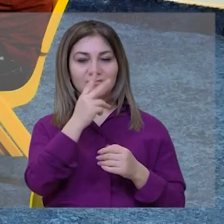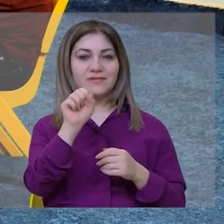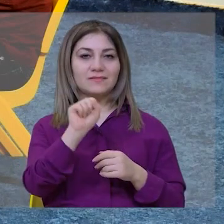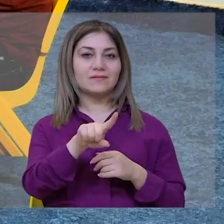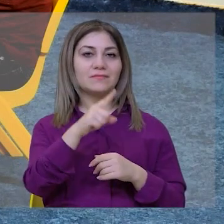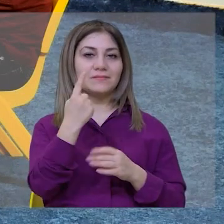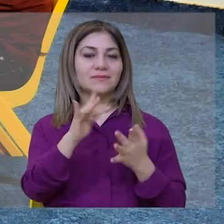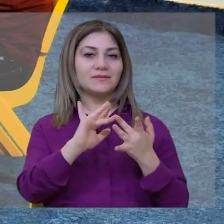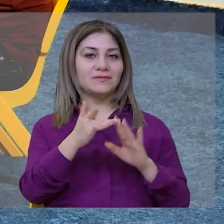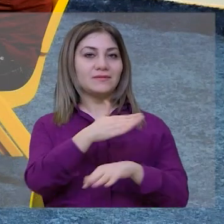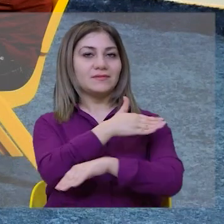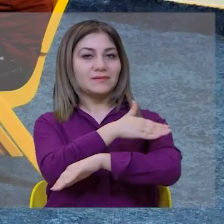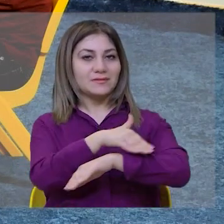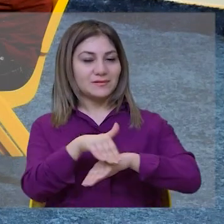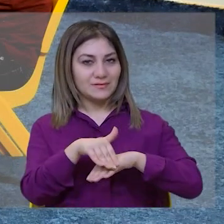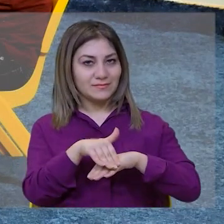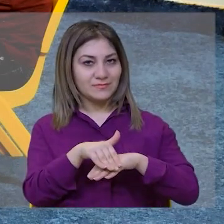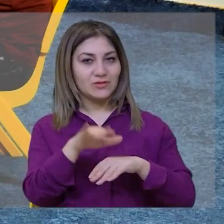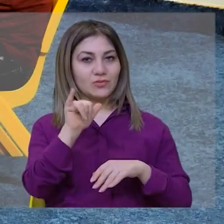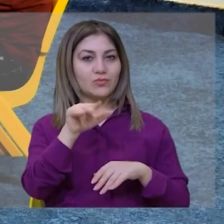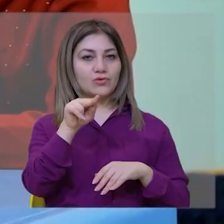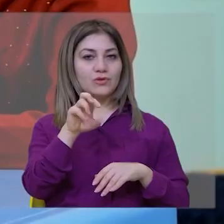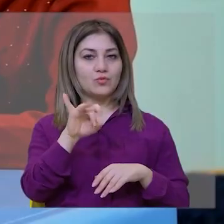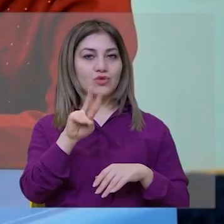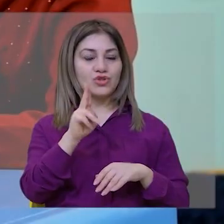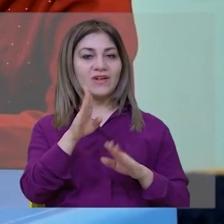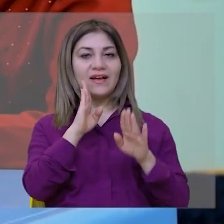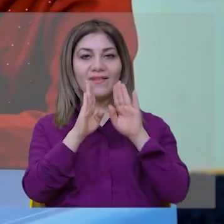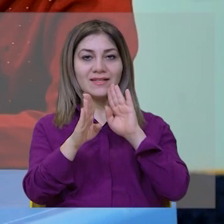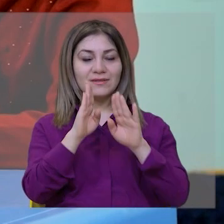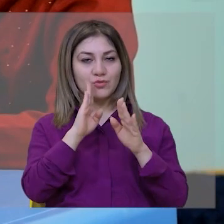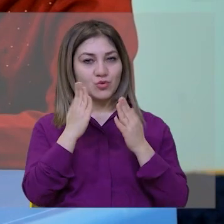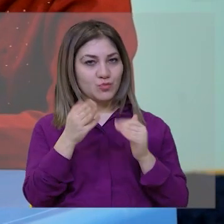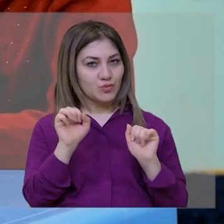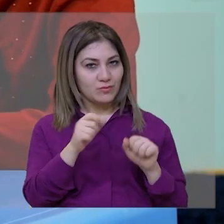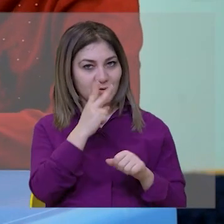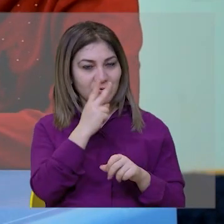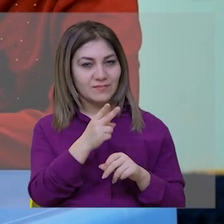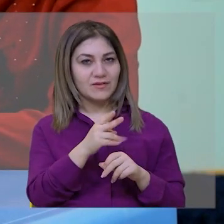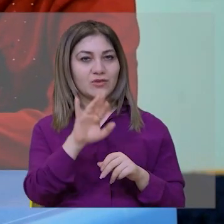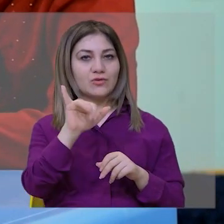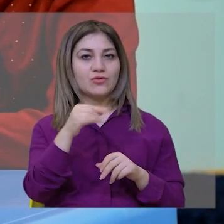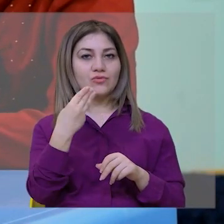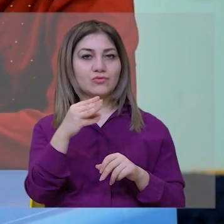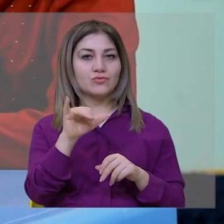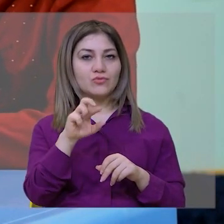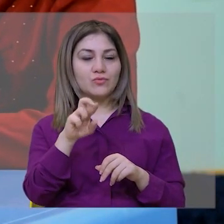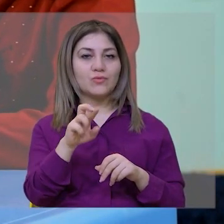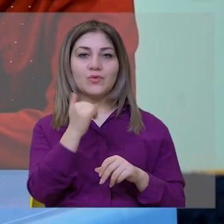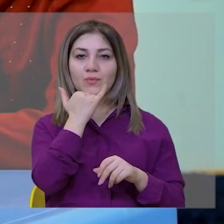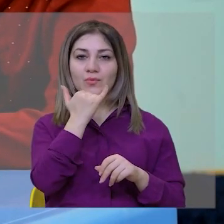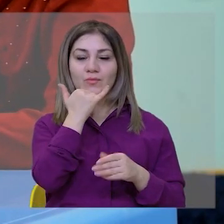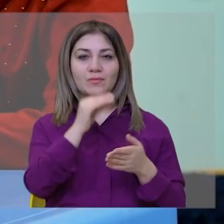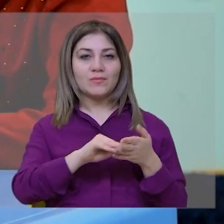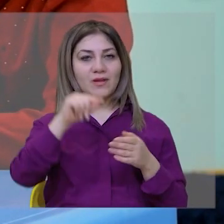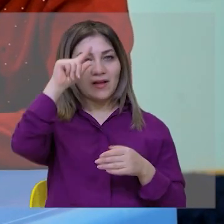ալիքի կայք էջում, ուչիկ բուչիկի Facebook-յան էջում եւ YouTube-յան էջում